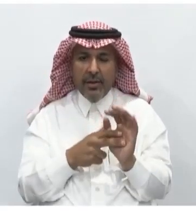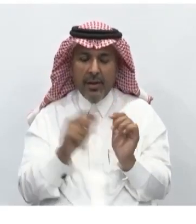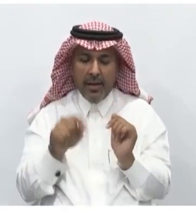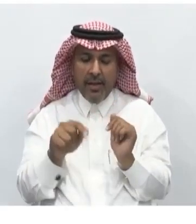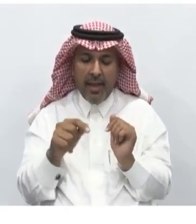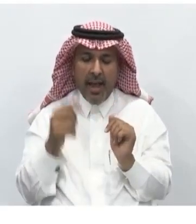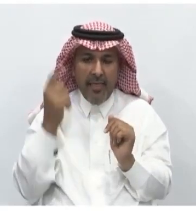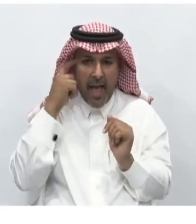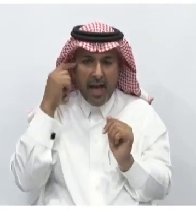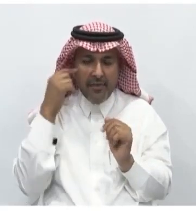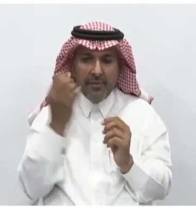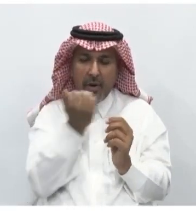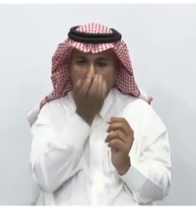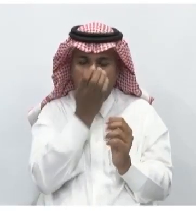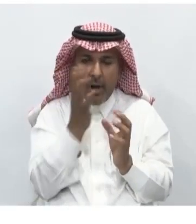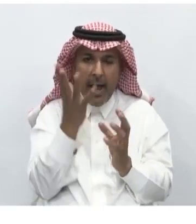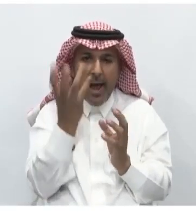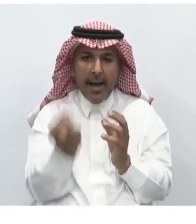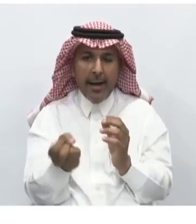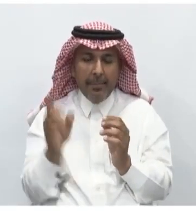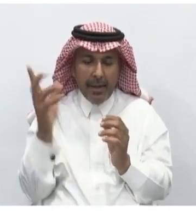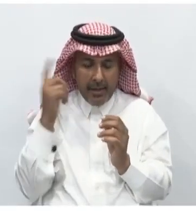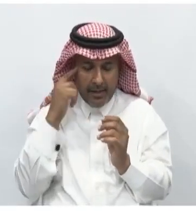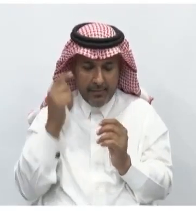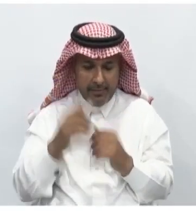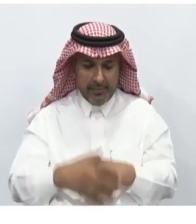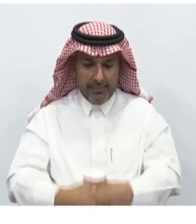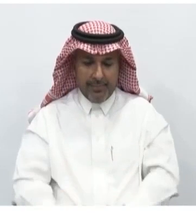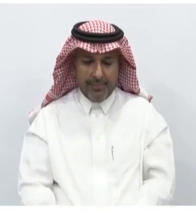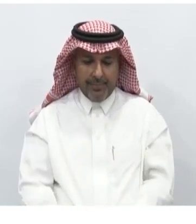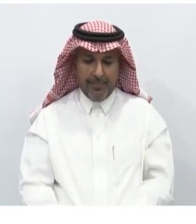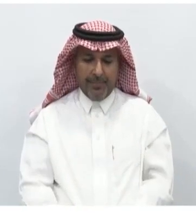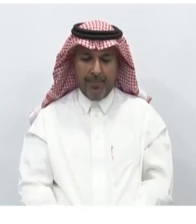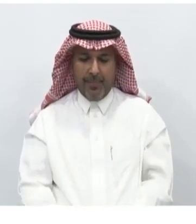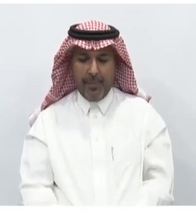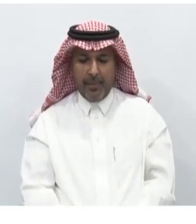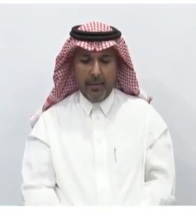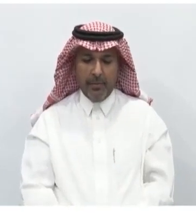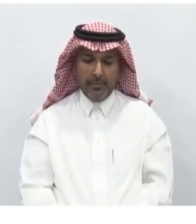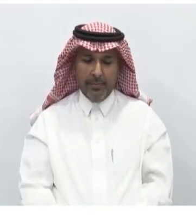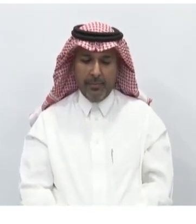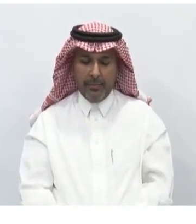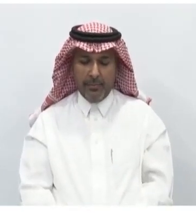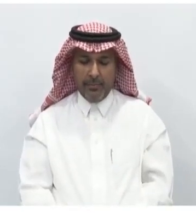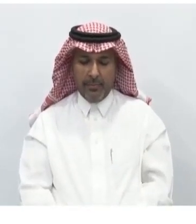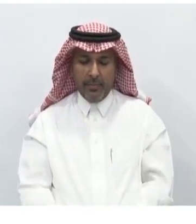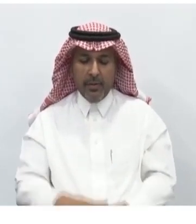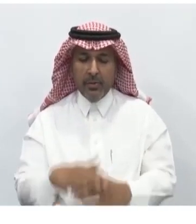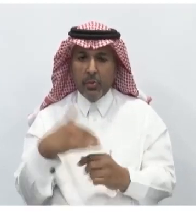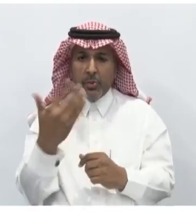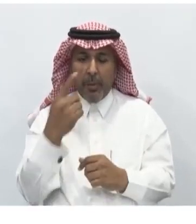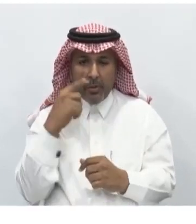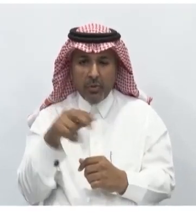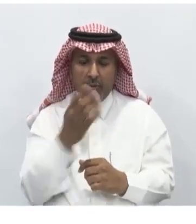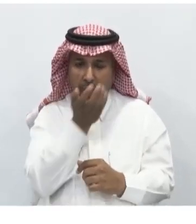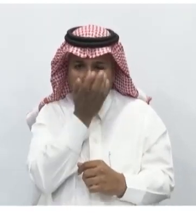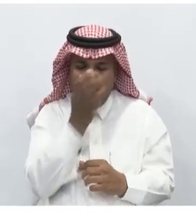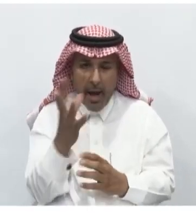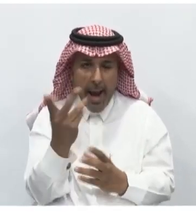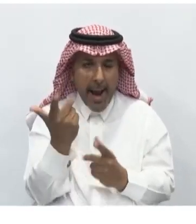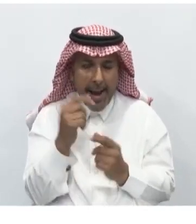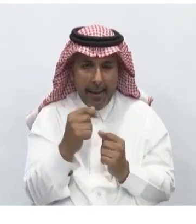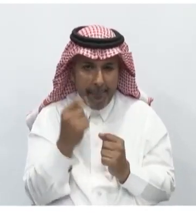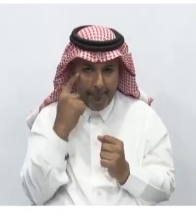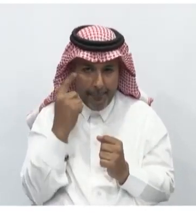المفقود. ستة سبعة عفواً احسب مولات الماء. واحسب نسبة أصغر نسبة عددية